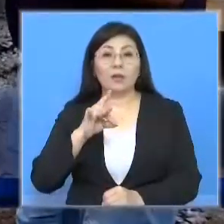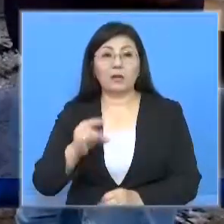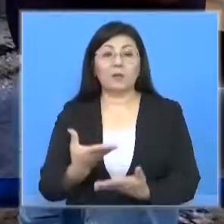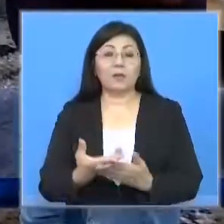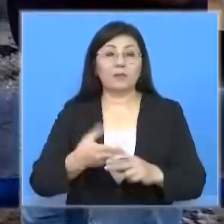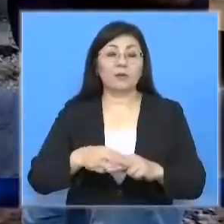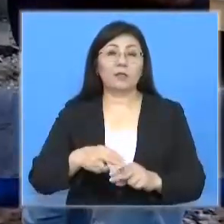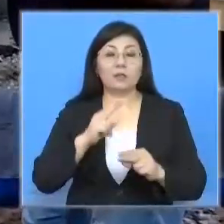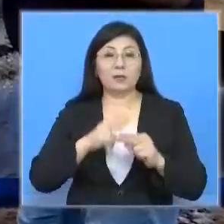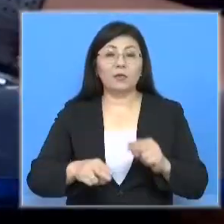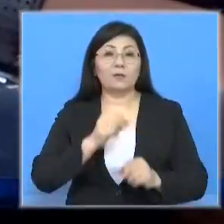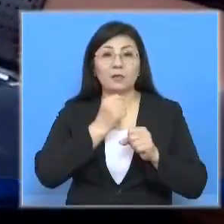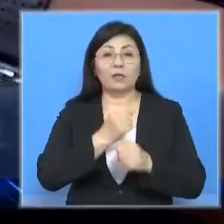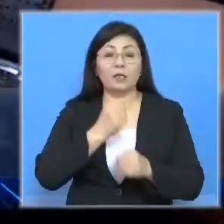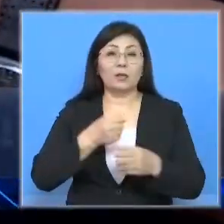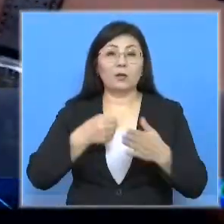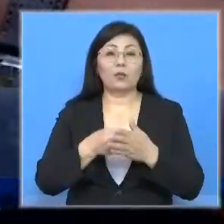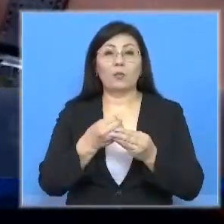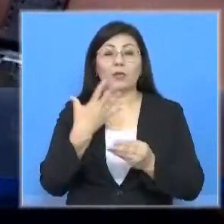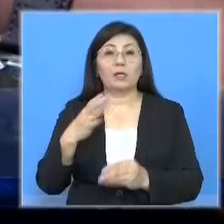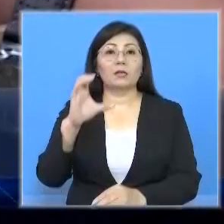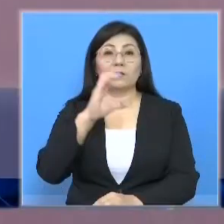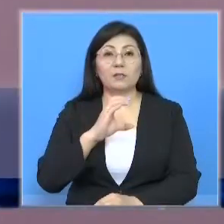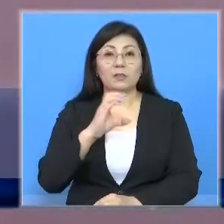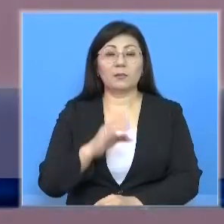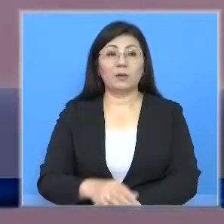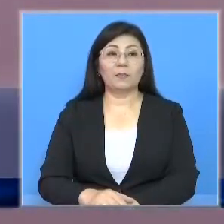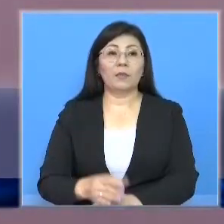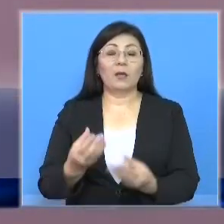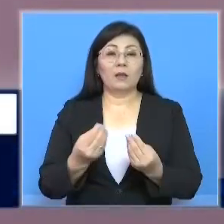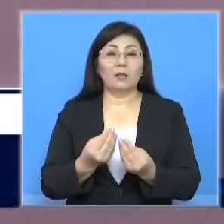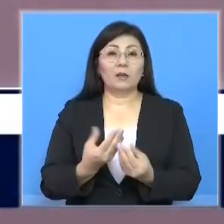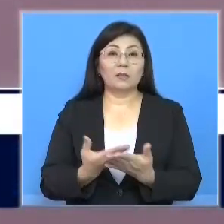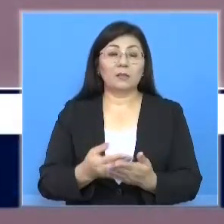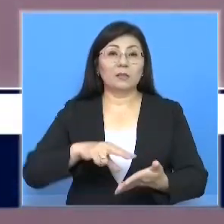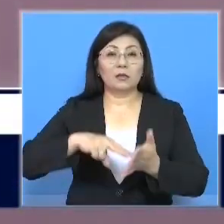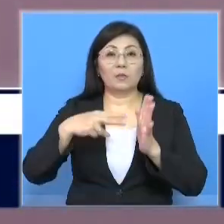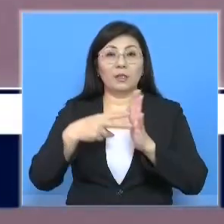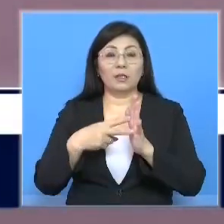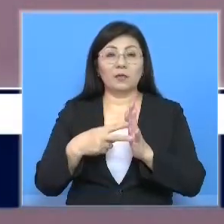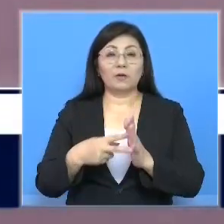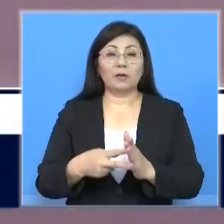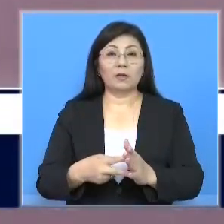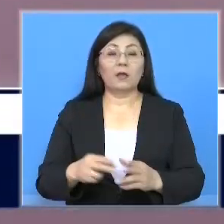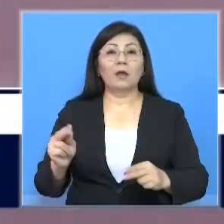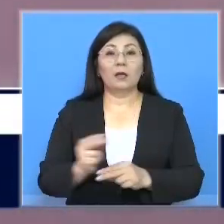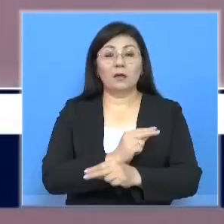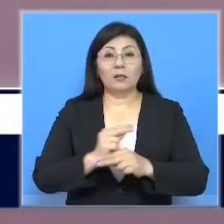завершить работы на всех участках до 15 сентября. Также запланированный текущий